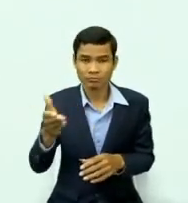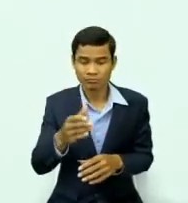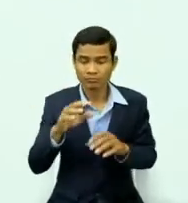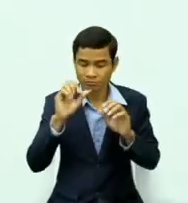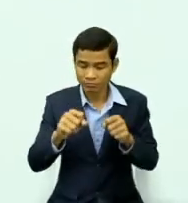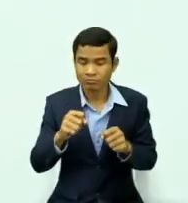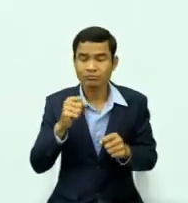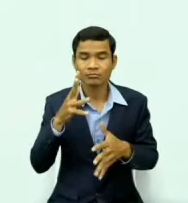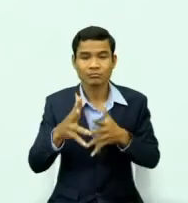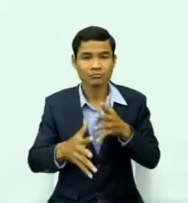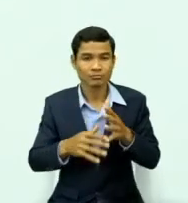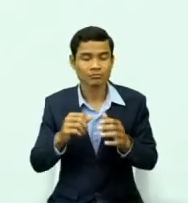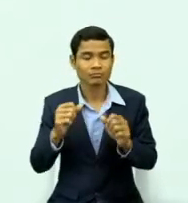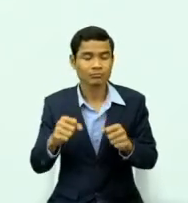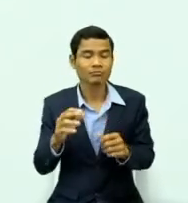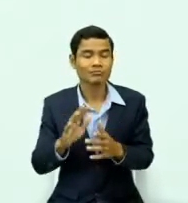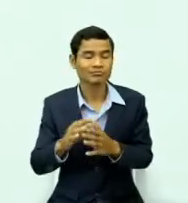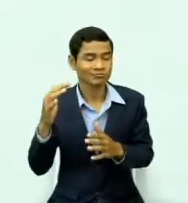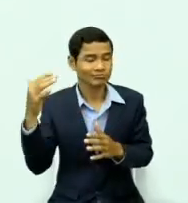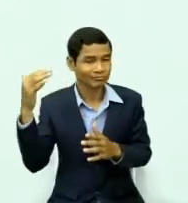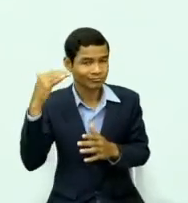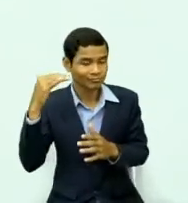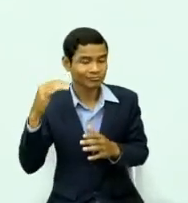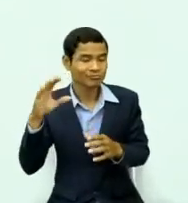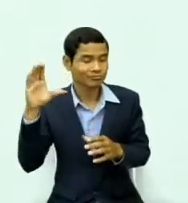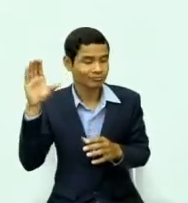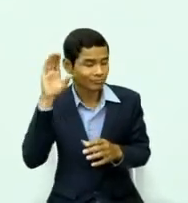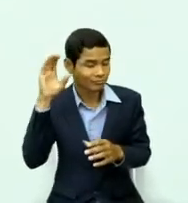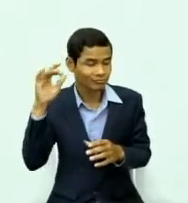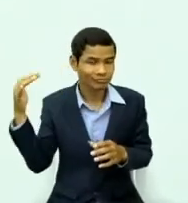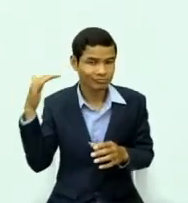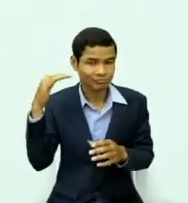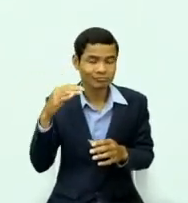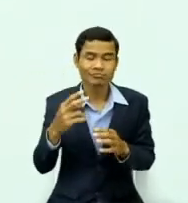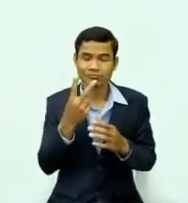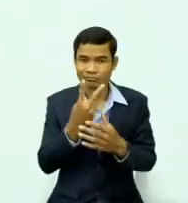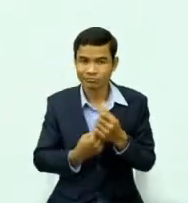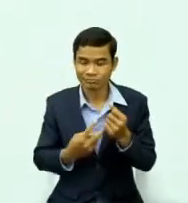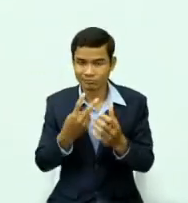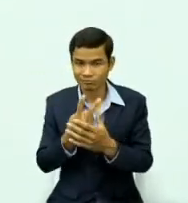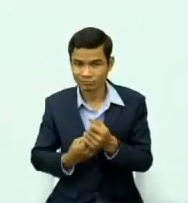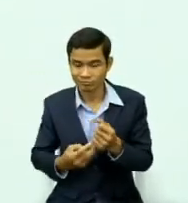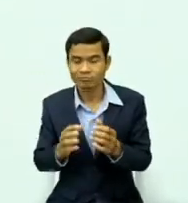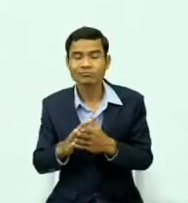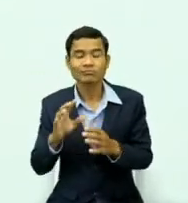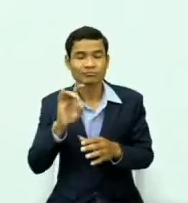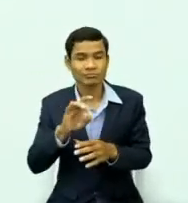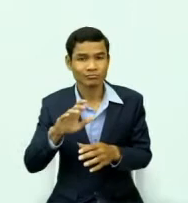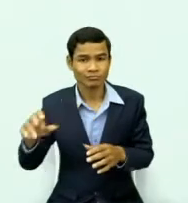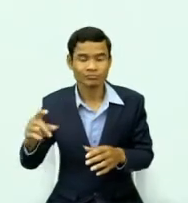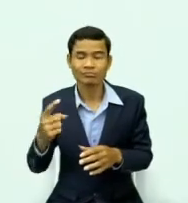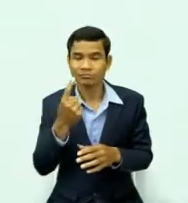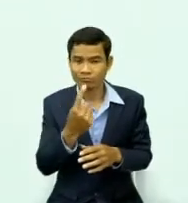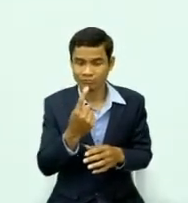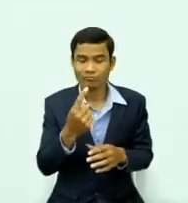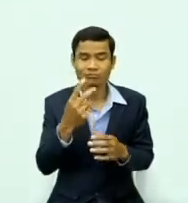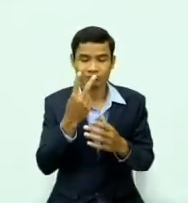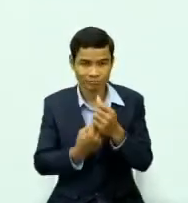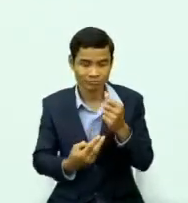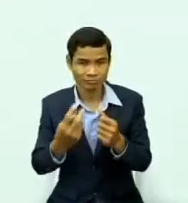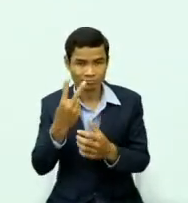rốt. Sô cù này chân chân nhẹ nụ con ná. Ta hấp chân chân nhẹ mũi đi mũi đi mũi. Miếng sô cù vậy khá lá. Tỏ chân tờ rốt tặng ọc